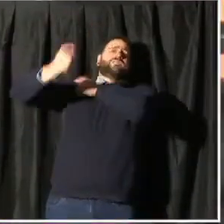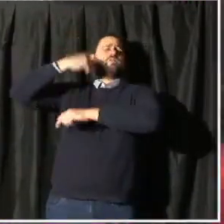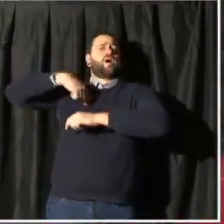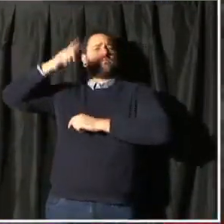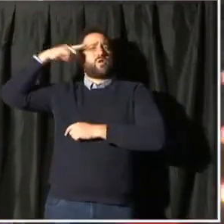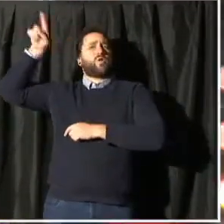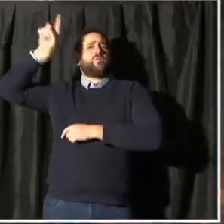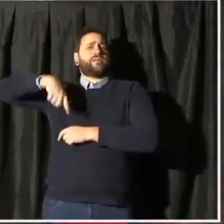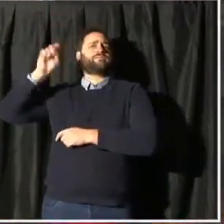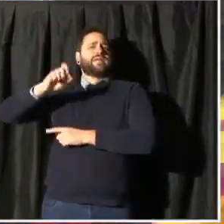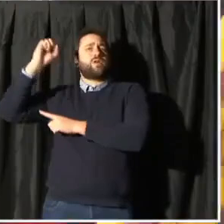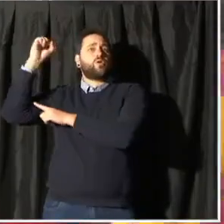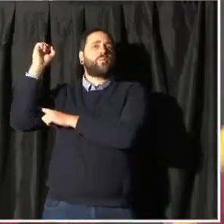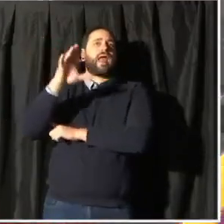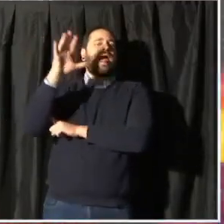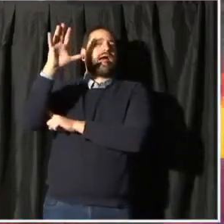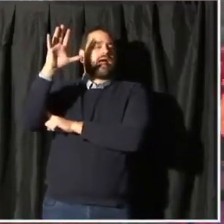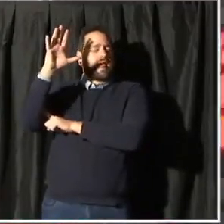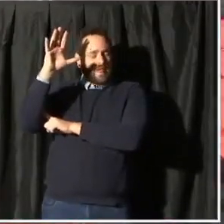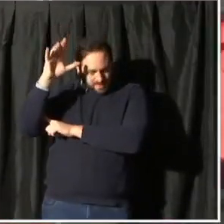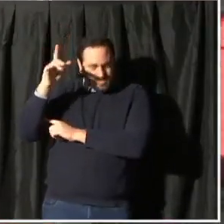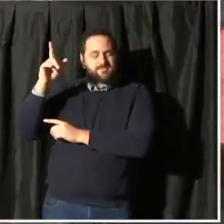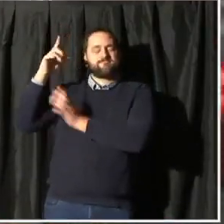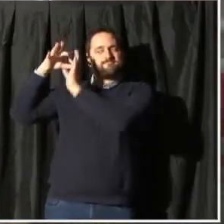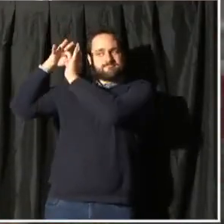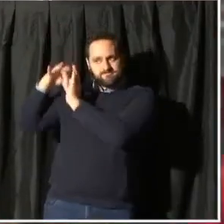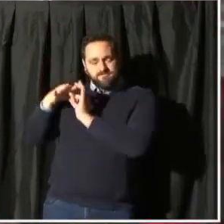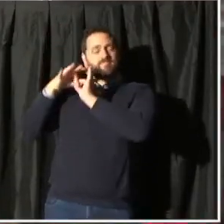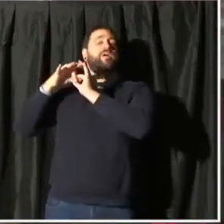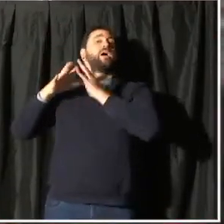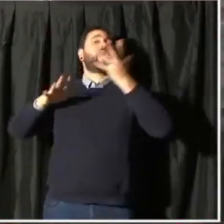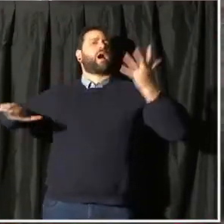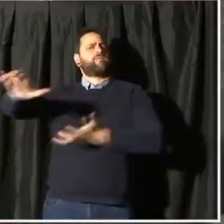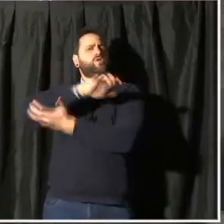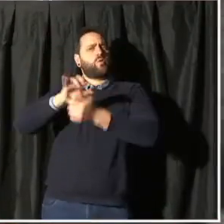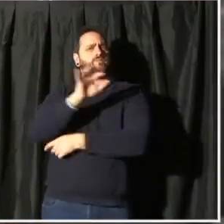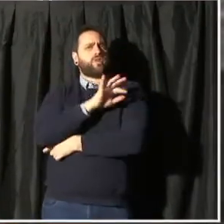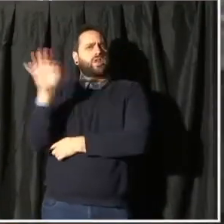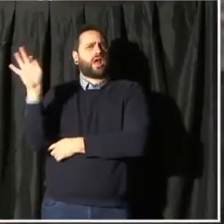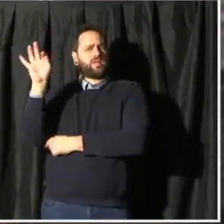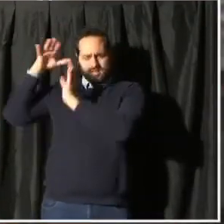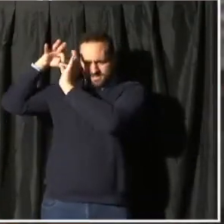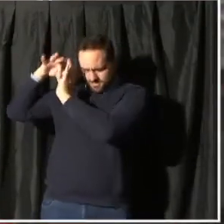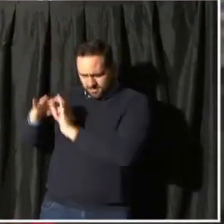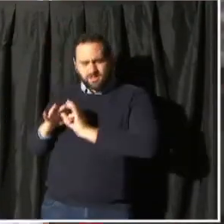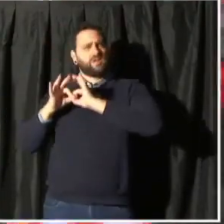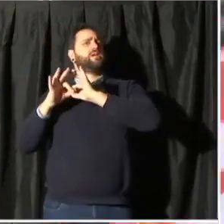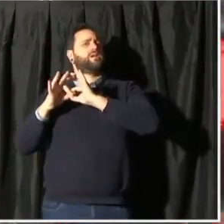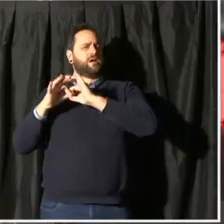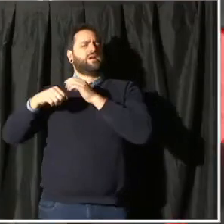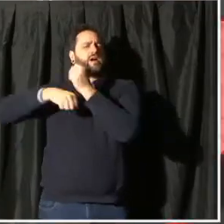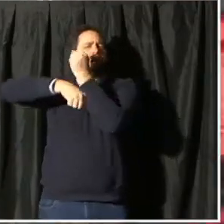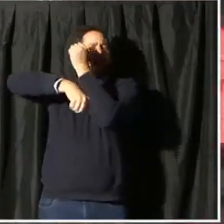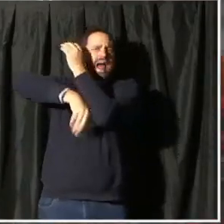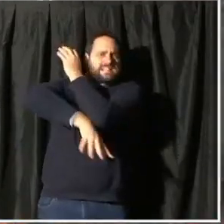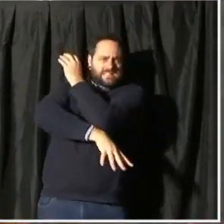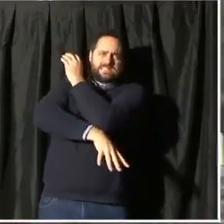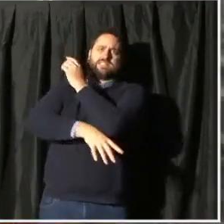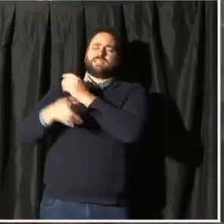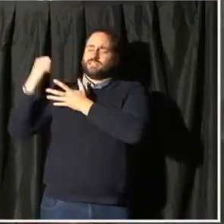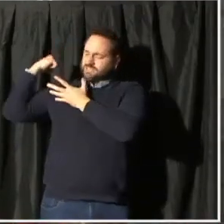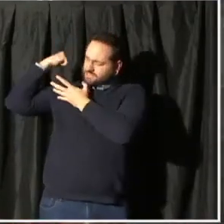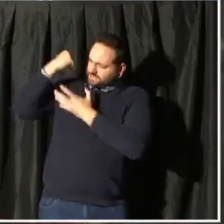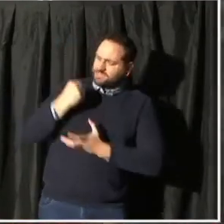ce qu'elle doit à la grande révolution française parce qu'elle a ses racines là parce qu'elle porte aujourd'hui encore